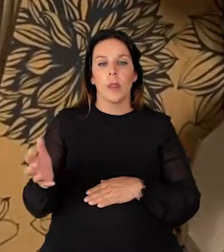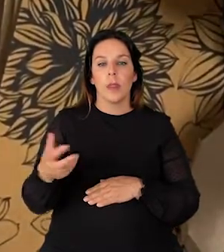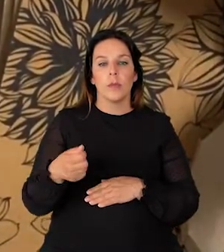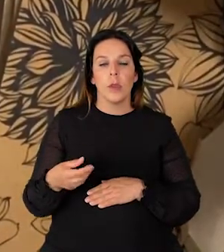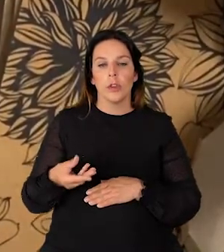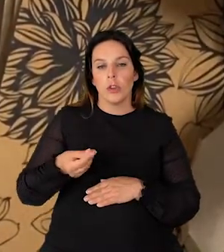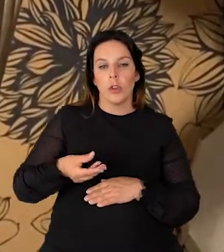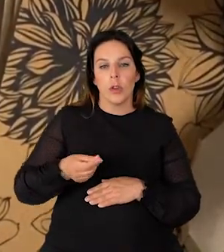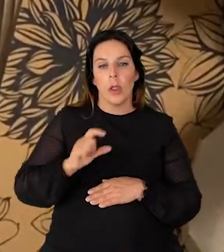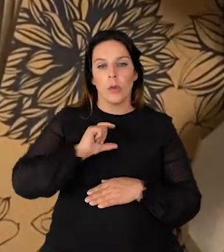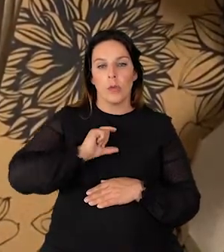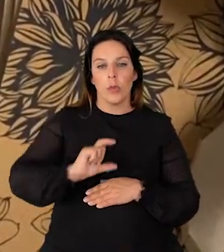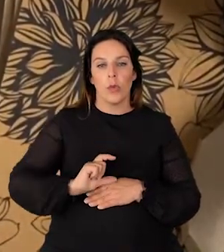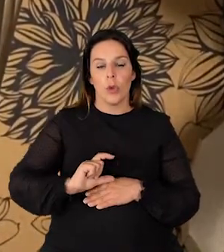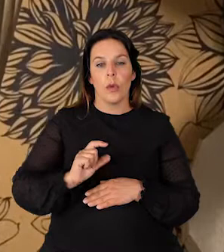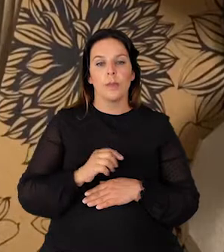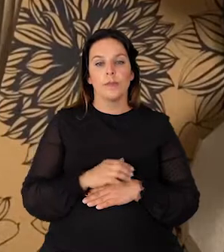Bierzemy klej biurowy